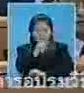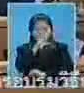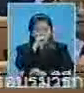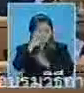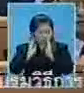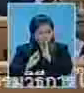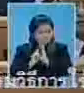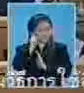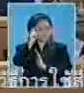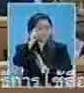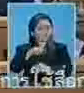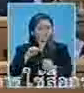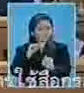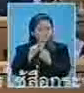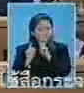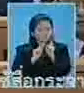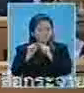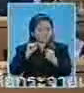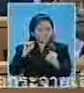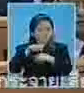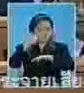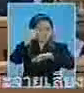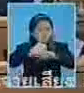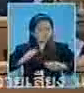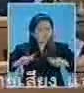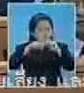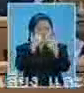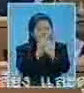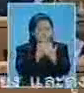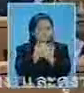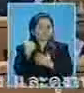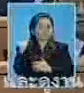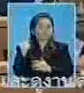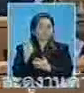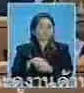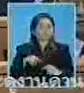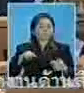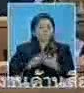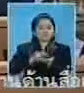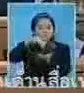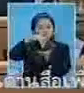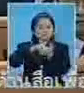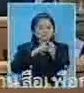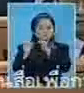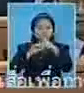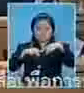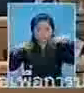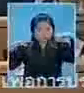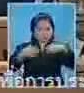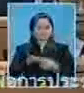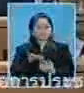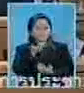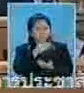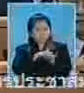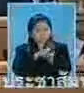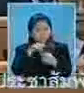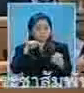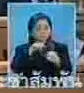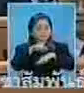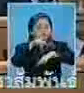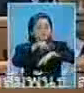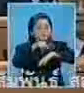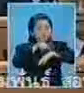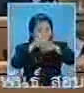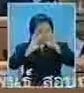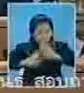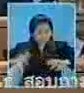นคนแรกในเรื่องของกระทรวงการคลังไม่ได้มีการพูดถึงประเด็นที่ท่านลุกขึ้นมาตอบเลยผมต้องกราบเรียนท่านรัฐมนตรีว่าเรื่องเวลาเนี่ยมันเป็น